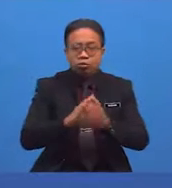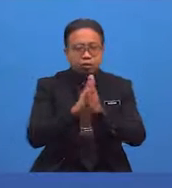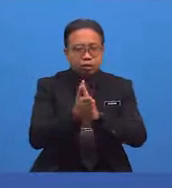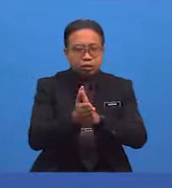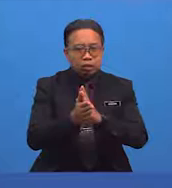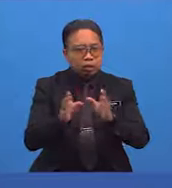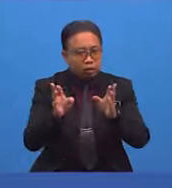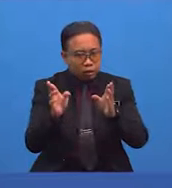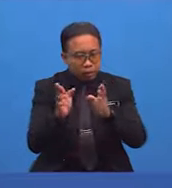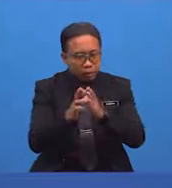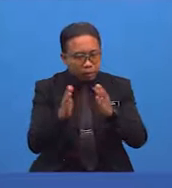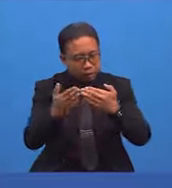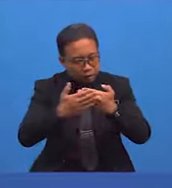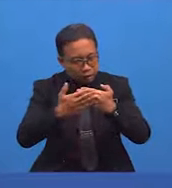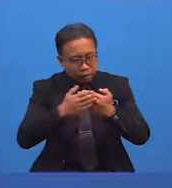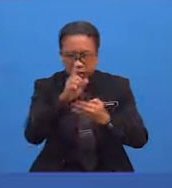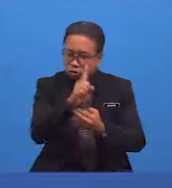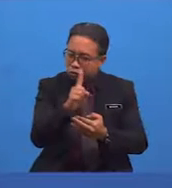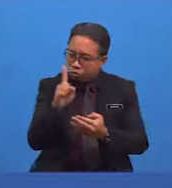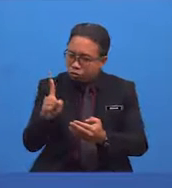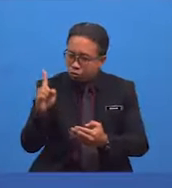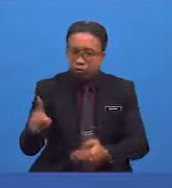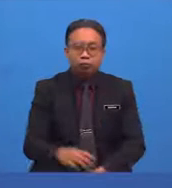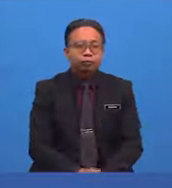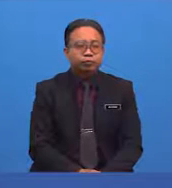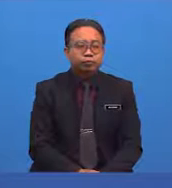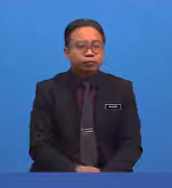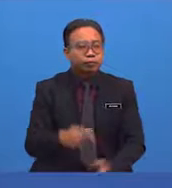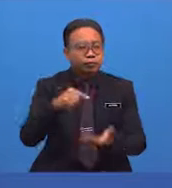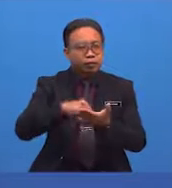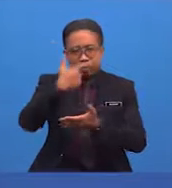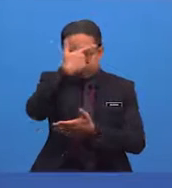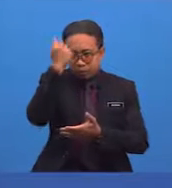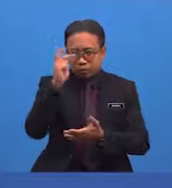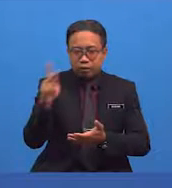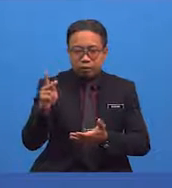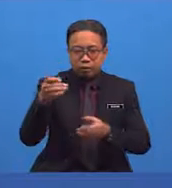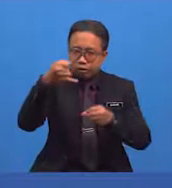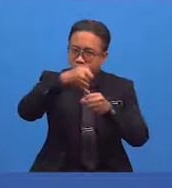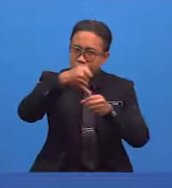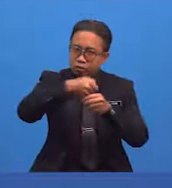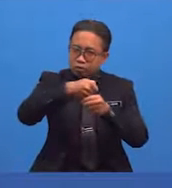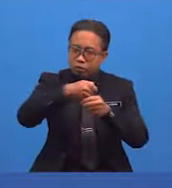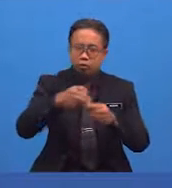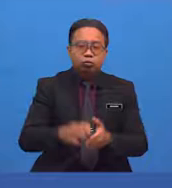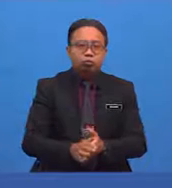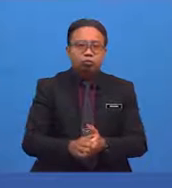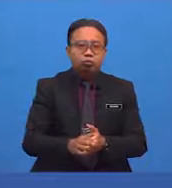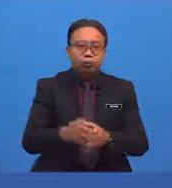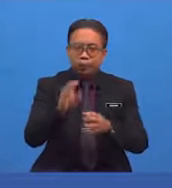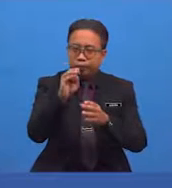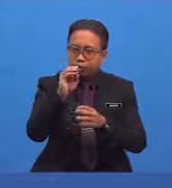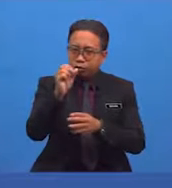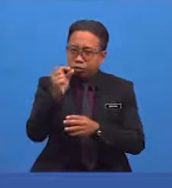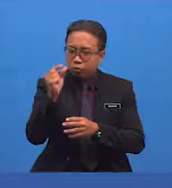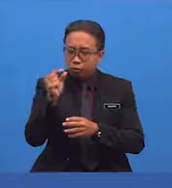semakin rapat antara satu sama lain. Ini menyebabkan isi padu merkuri berkurang